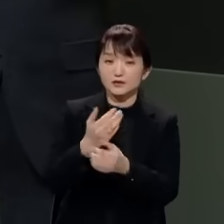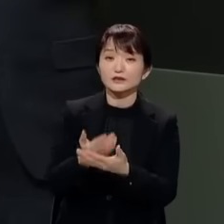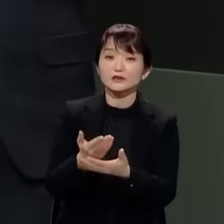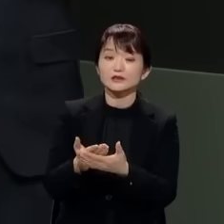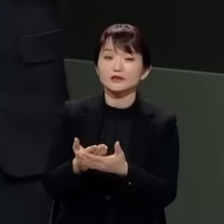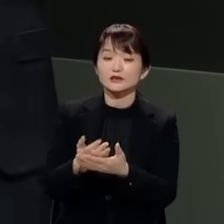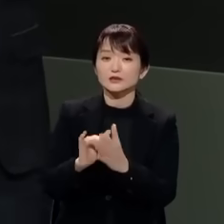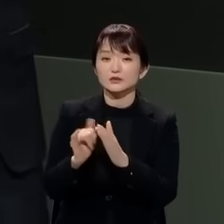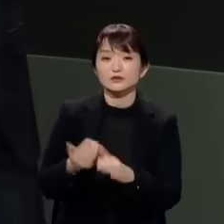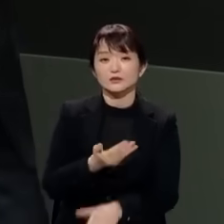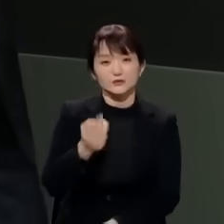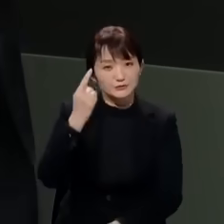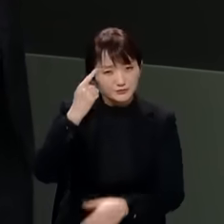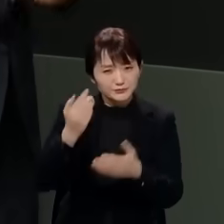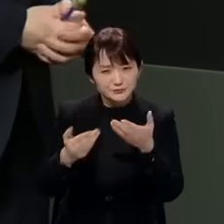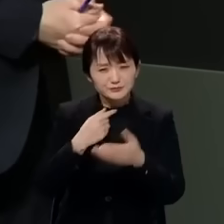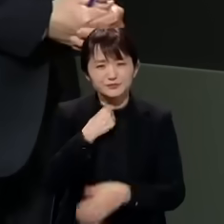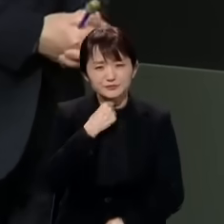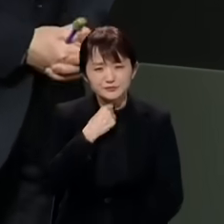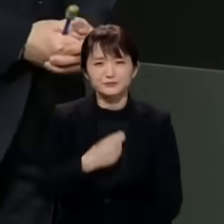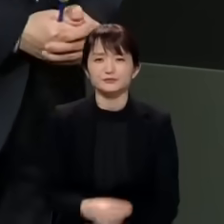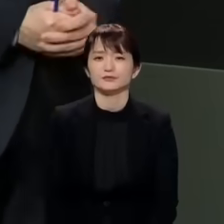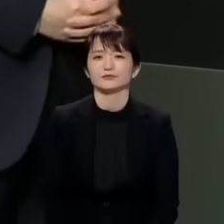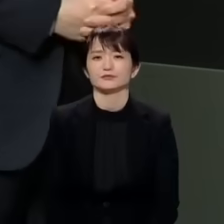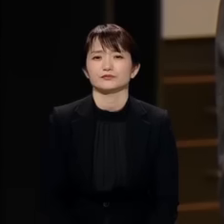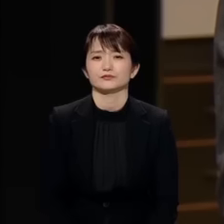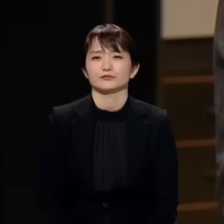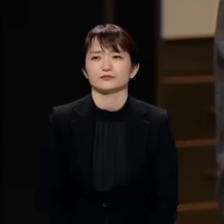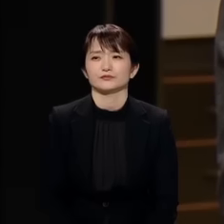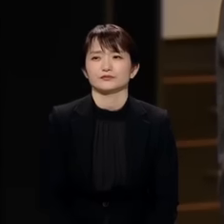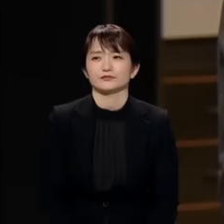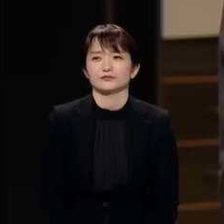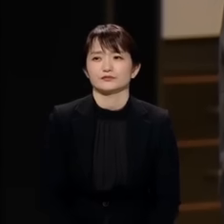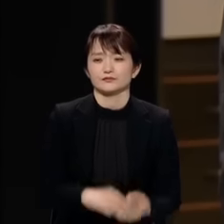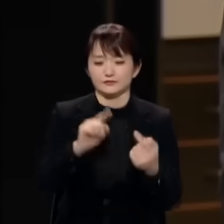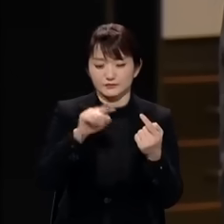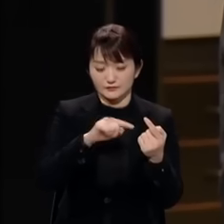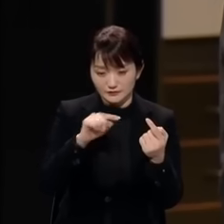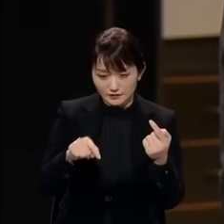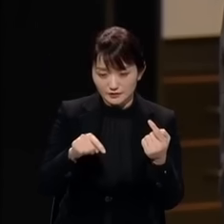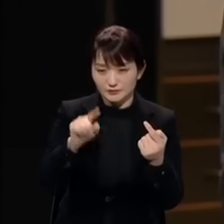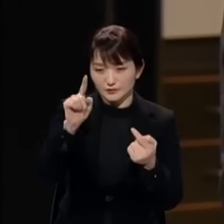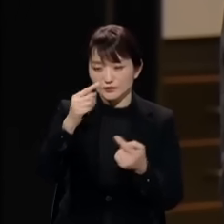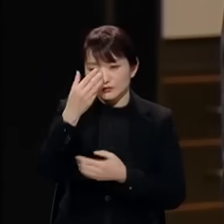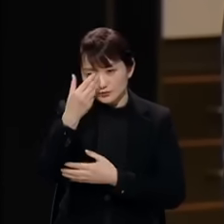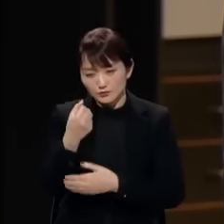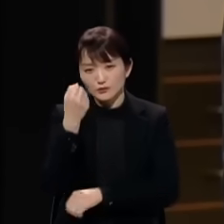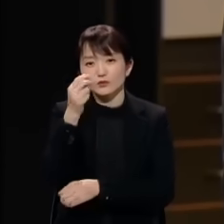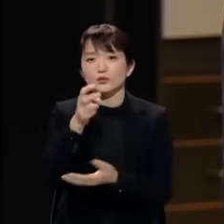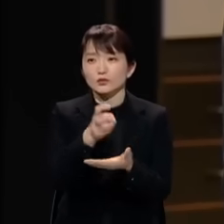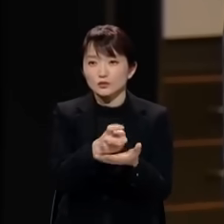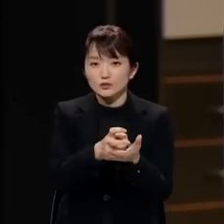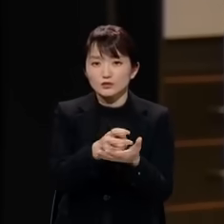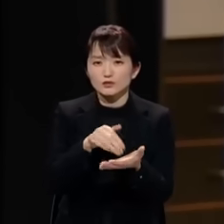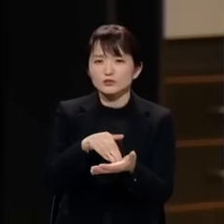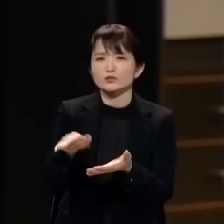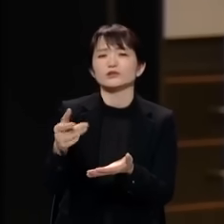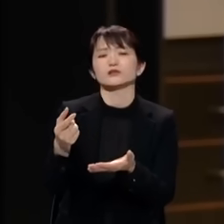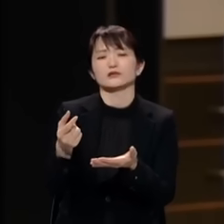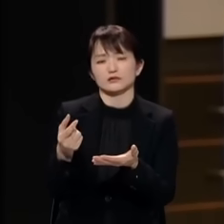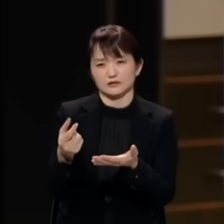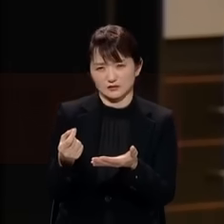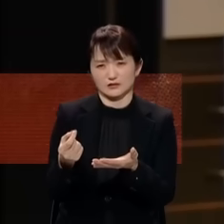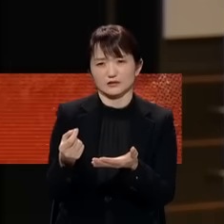여러분들의 집단 지성의 판단을 받아보고 싶으시답니다네 그 1인 이음요가 원칙인 카페에서 거의 쫓겨나듯이 나왔다